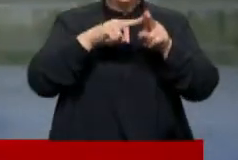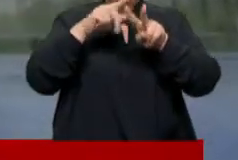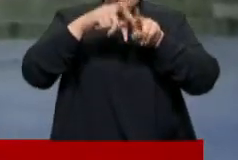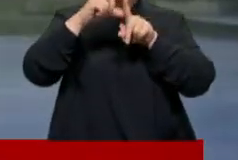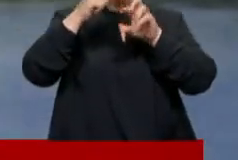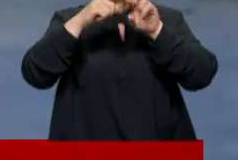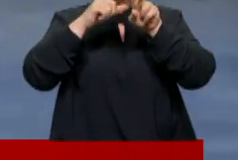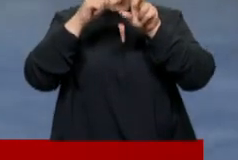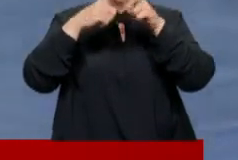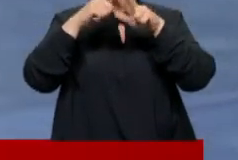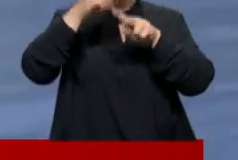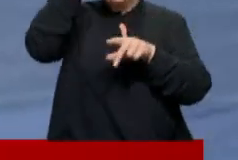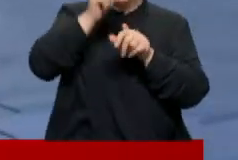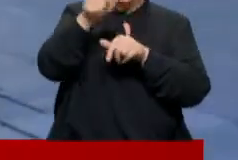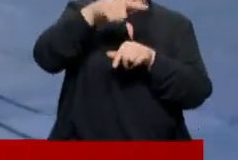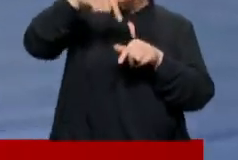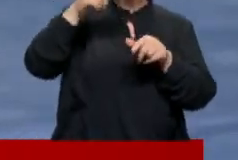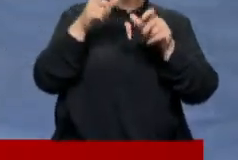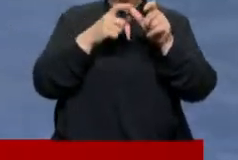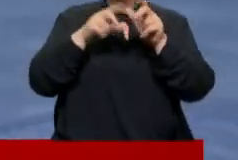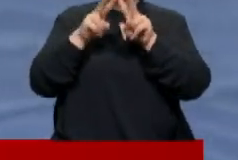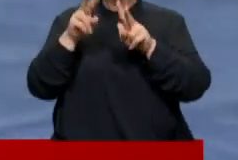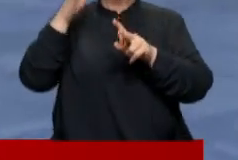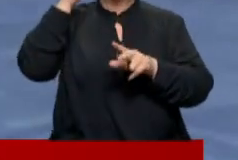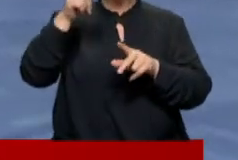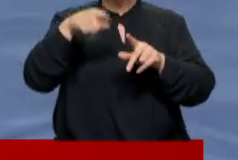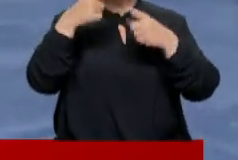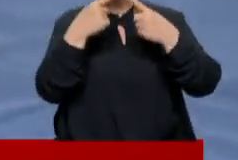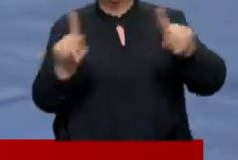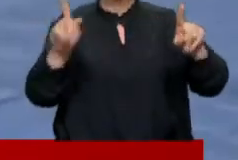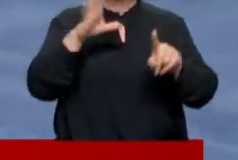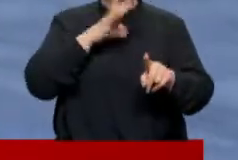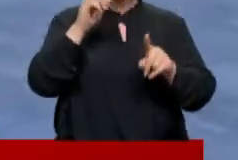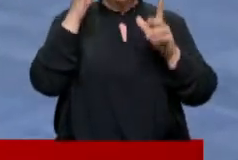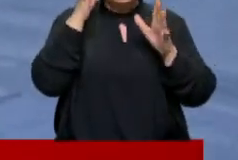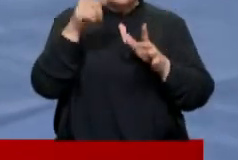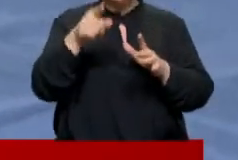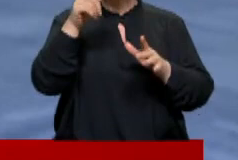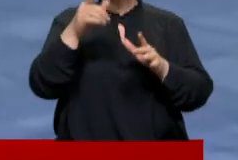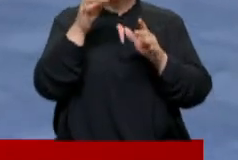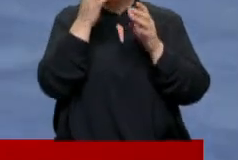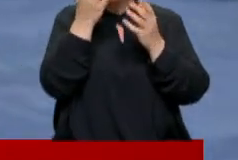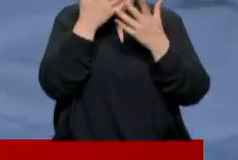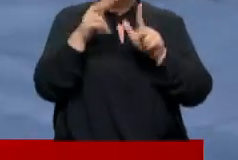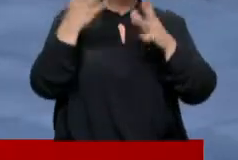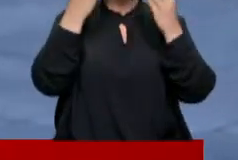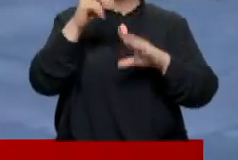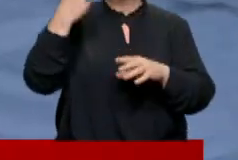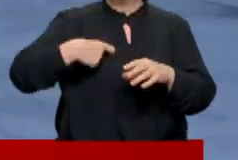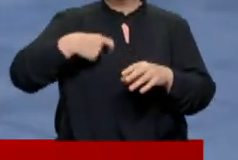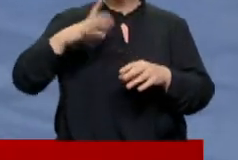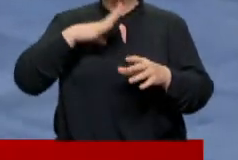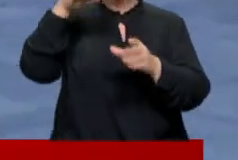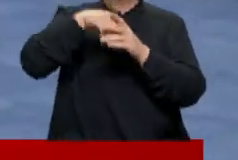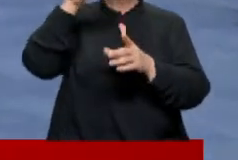Kadırga'da Sokullu Mehmet Paşa Camii, ama bu camiyi diğer camilerden ayıran, bu camiyi eşsiz kılan bir özelliği var. O da